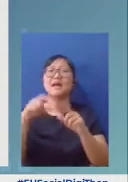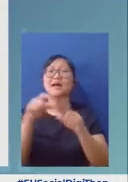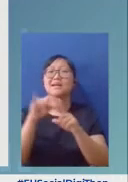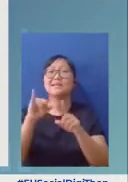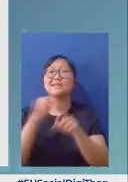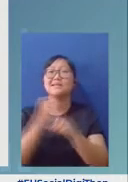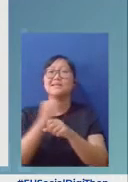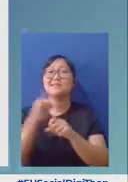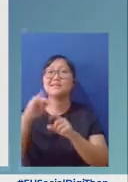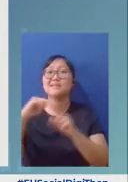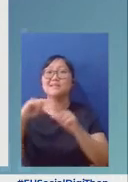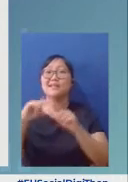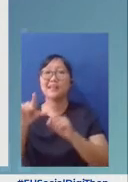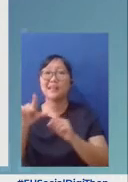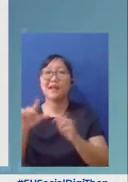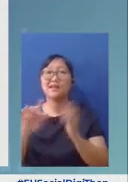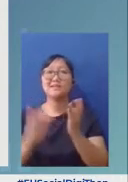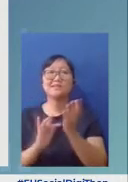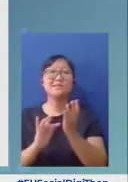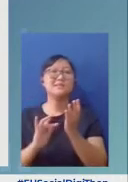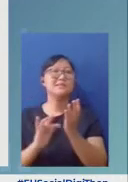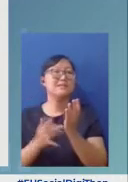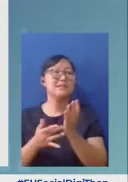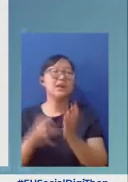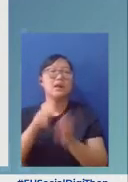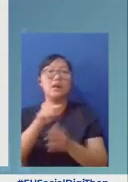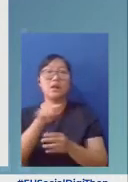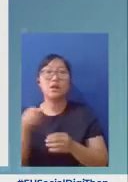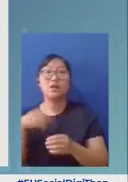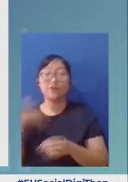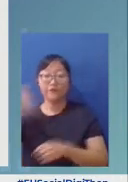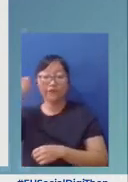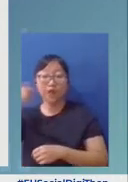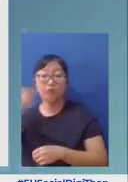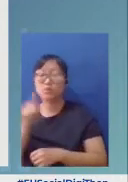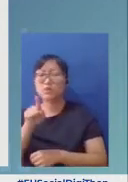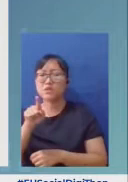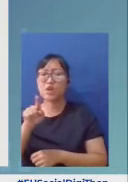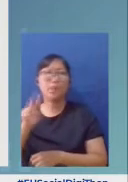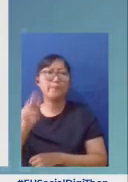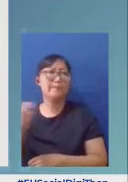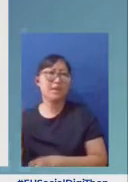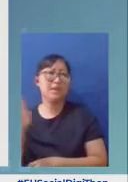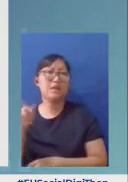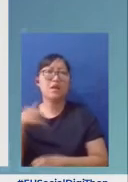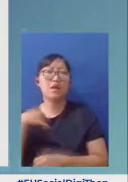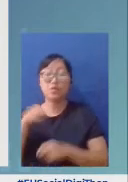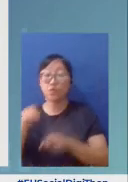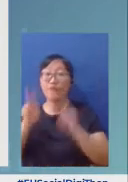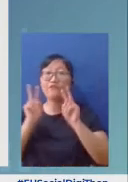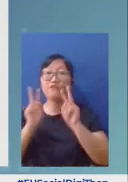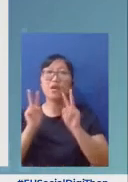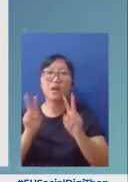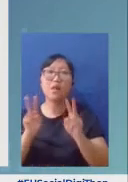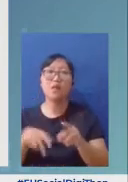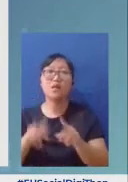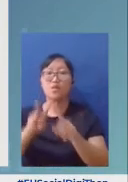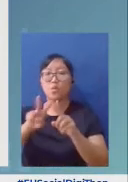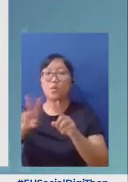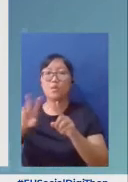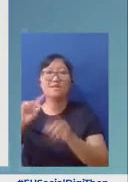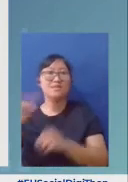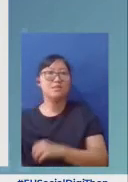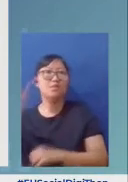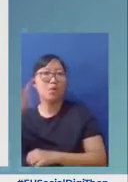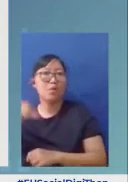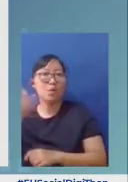nanti filmnya cuma 1 menit 08 detik dan tuh viral dalam 1 hari kayak kita dapat 12.000 orang. Ya, apa yang kita tampilkan di sana